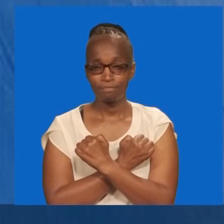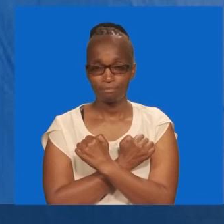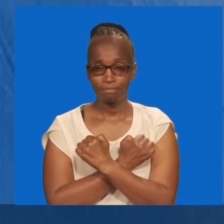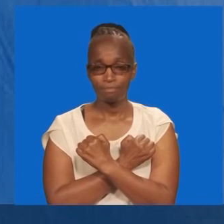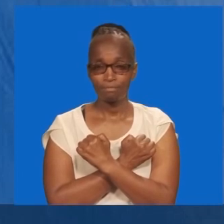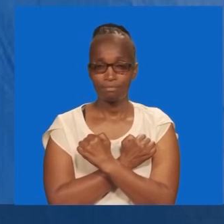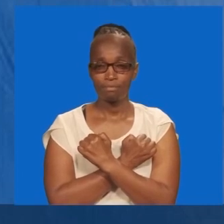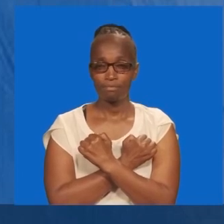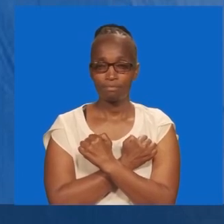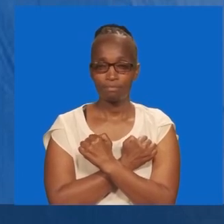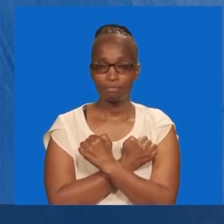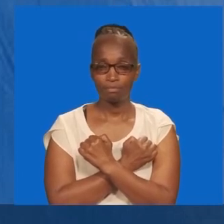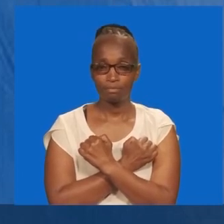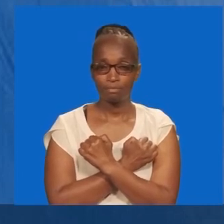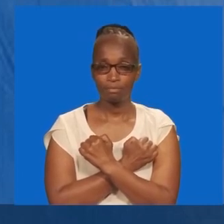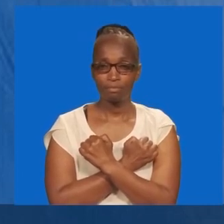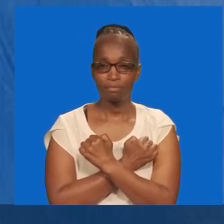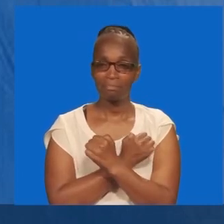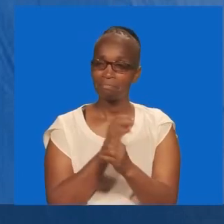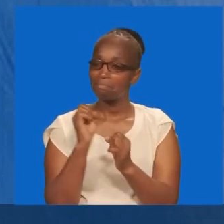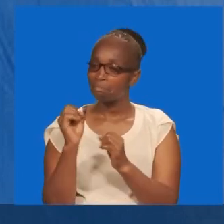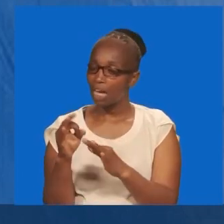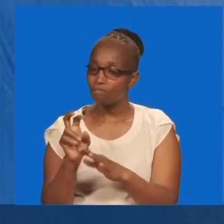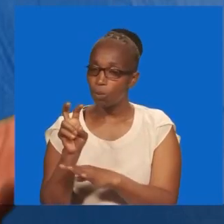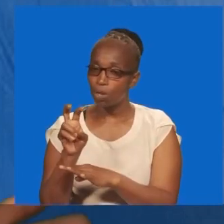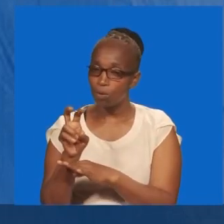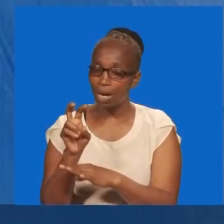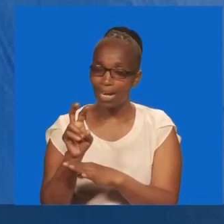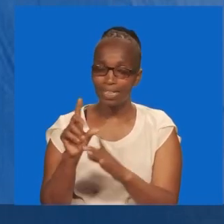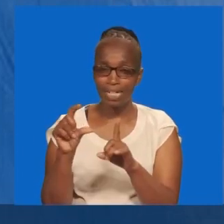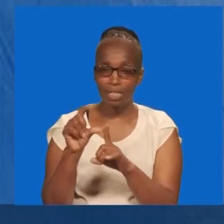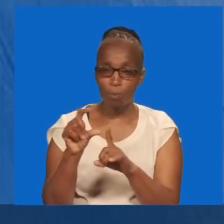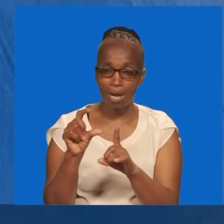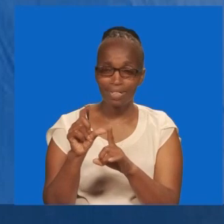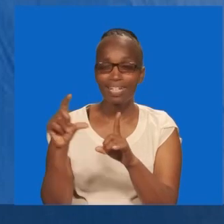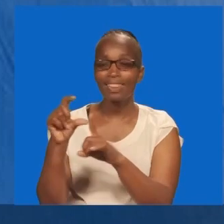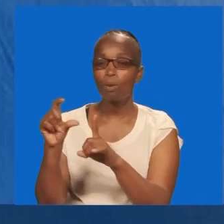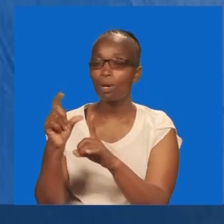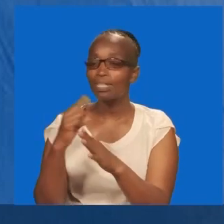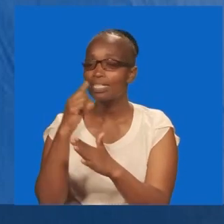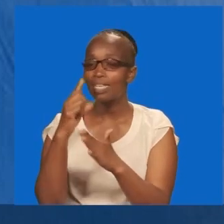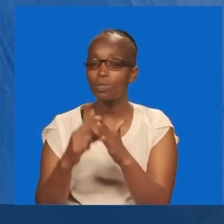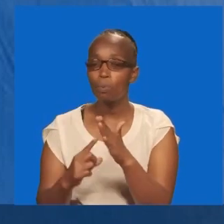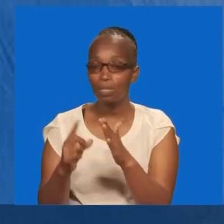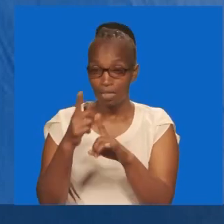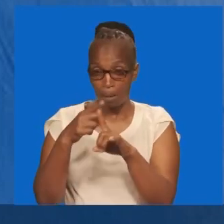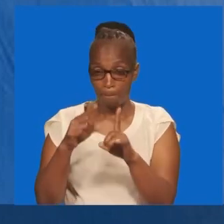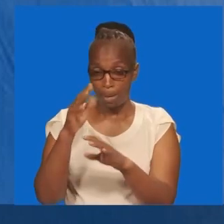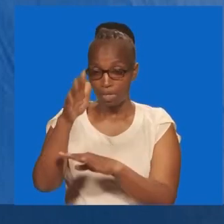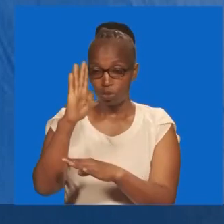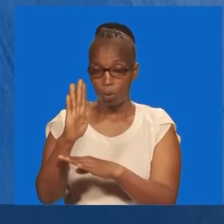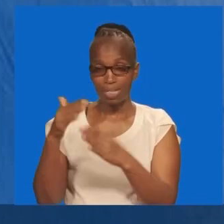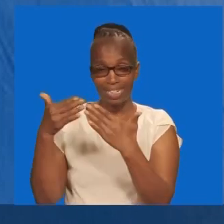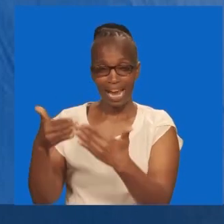Na alipokuwa mwanzilishi wa upendo, nikiangalia ni maana ya kwamba anasema that